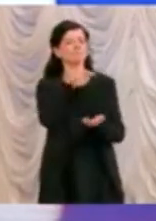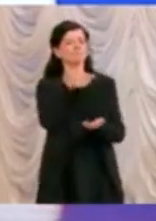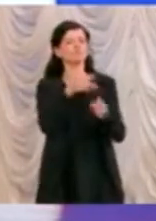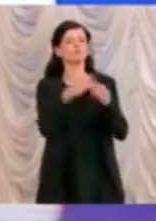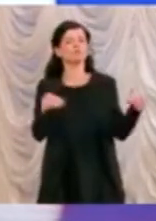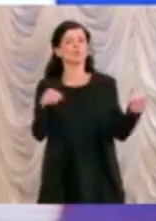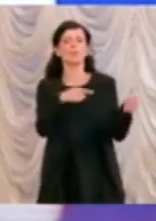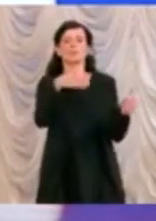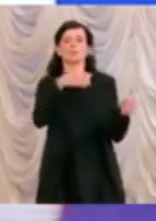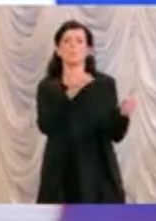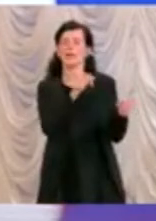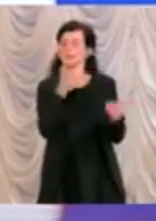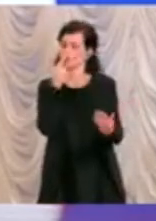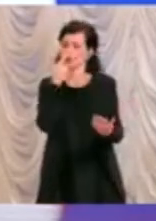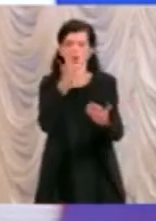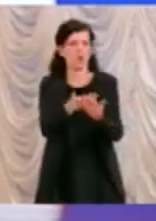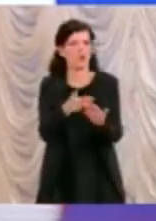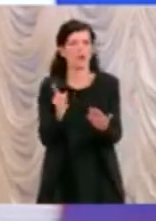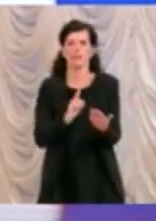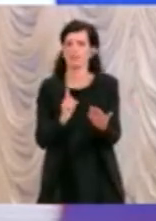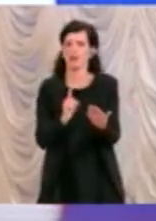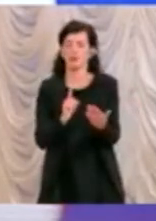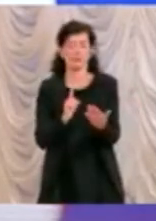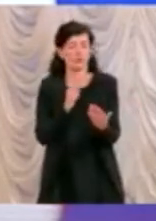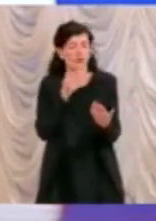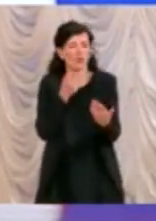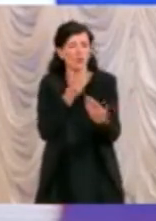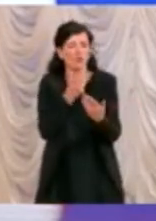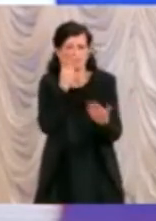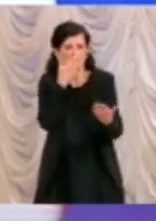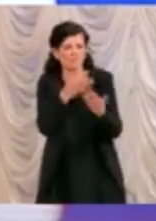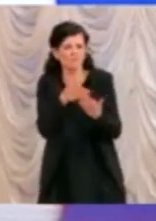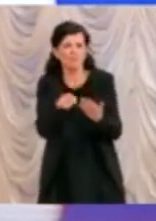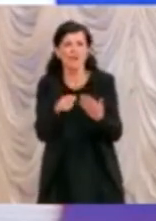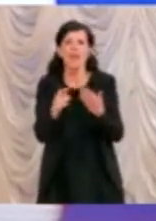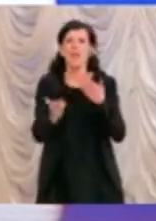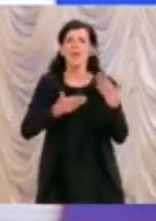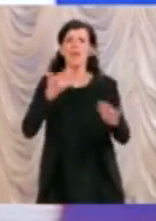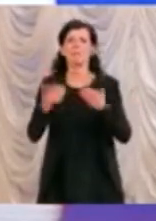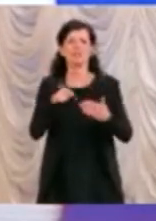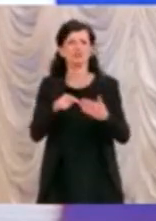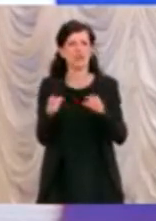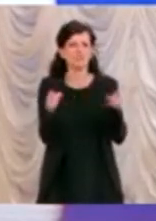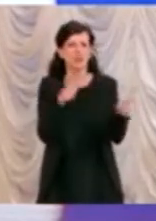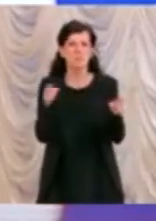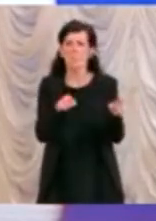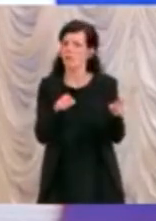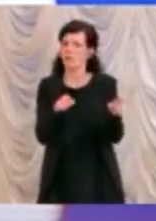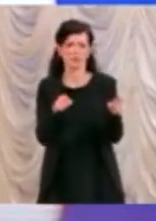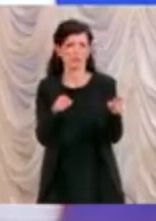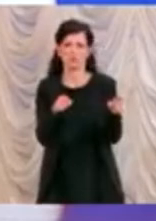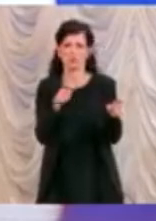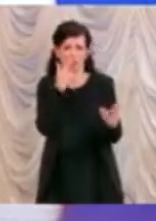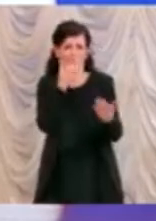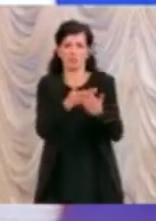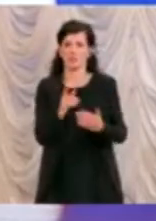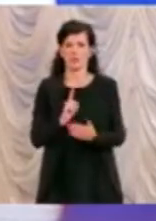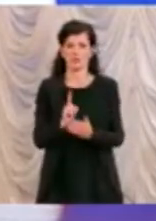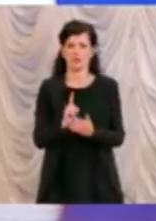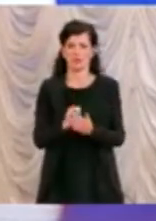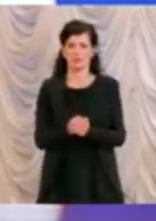totalmente inadeguato totalmente inadatto rispetto all'emergenza che stiamo vivendo quindi sin